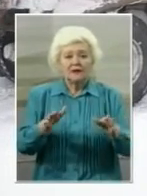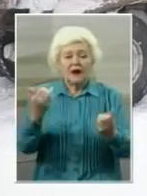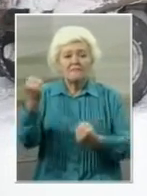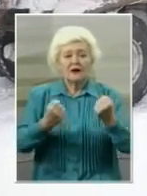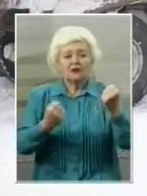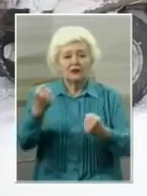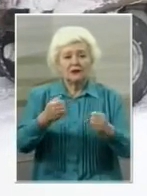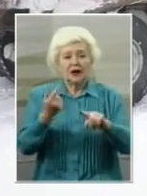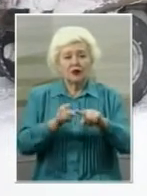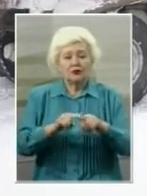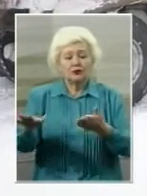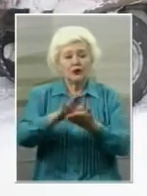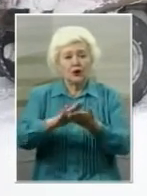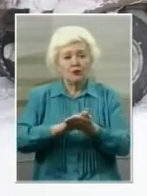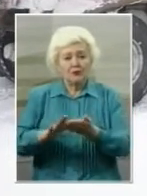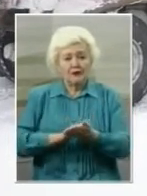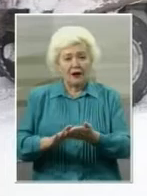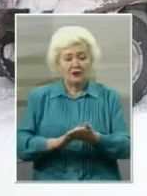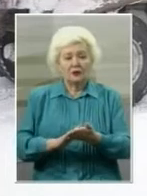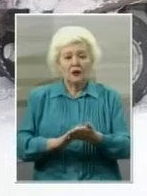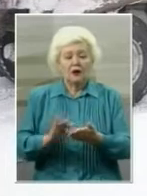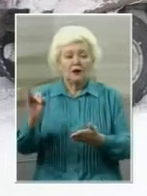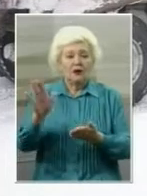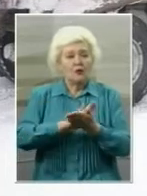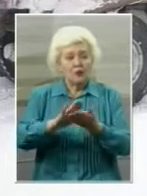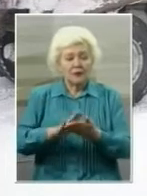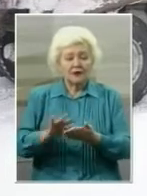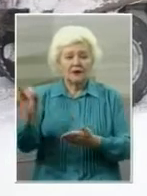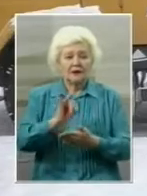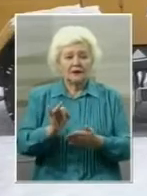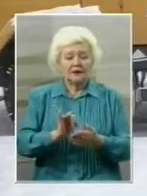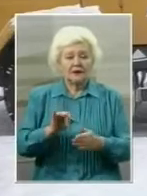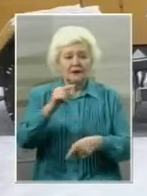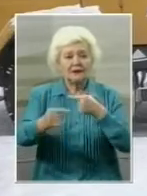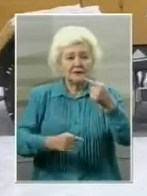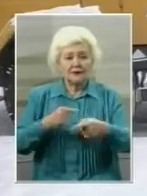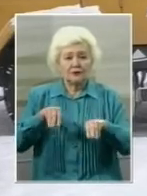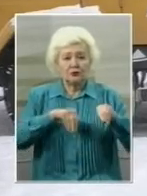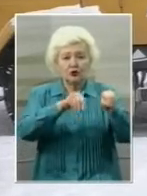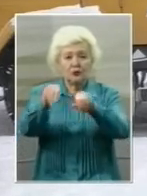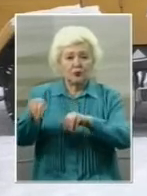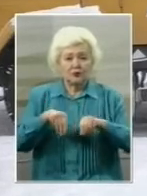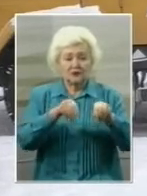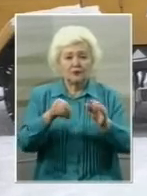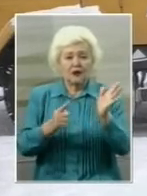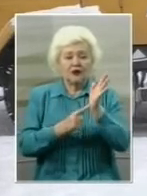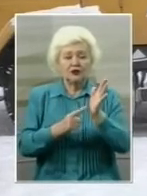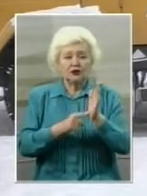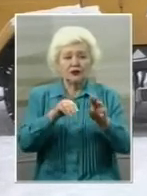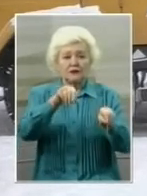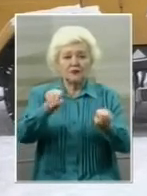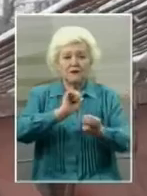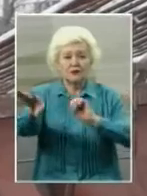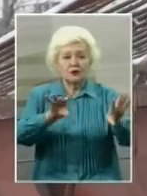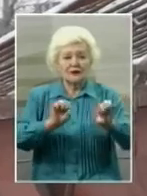убирають. Убирали і слідом посипали. 6